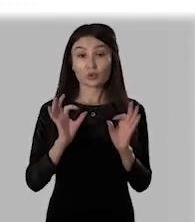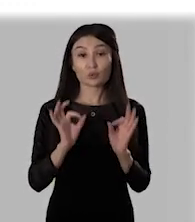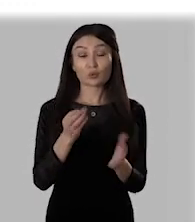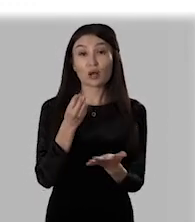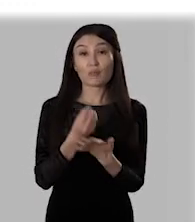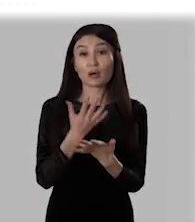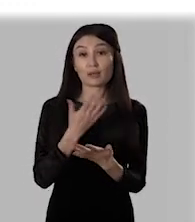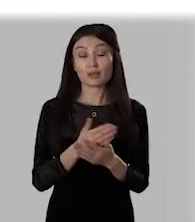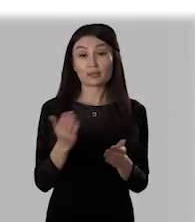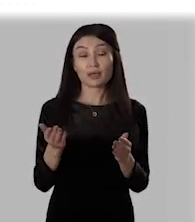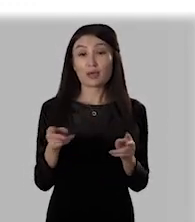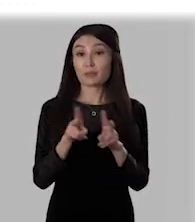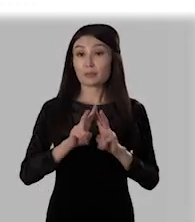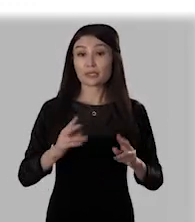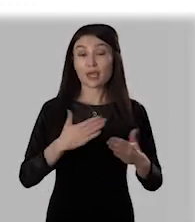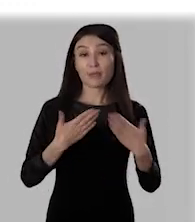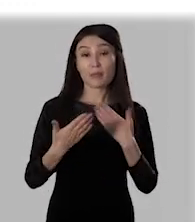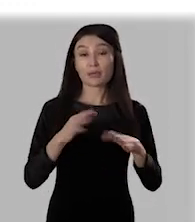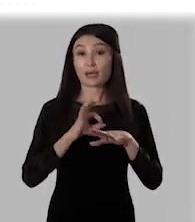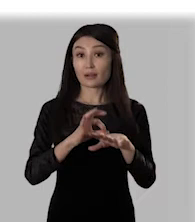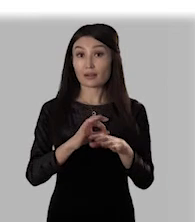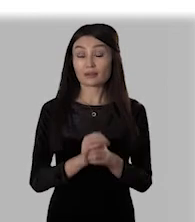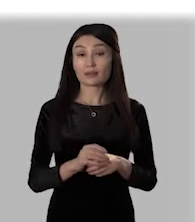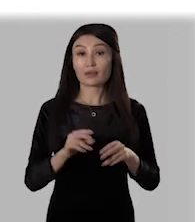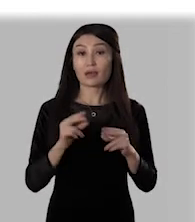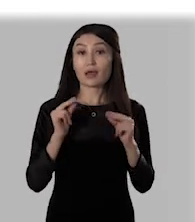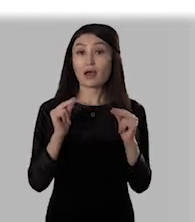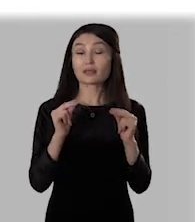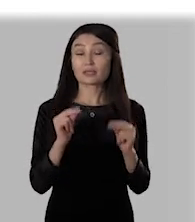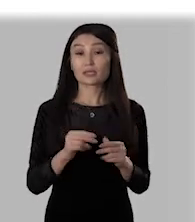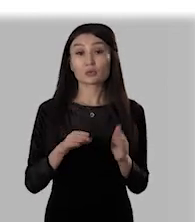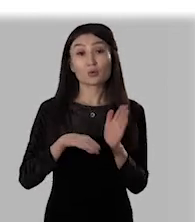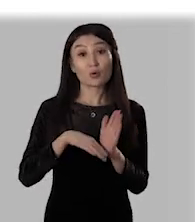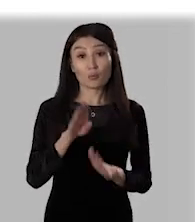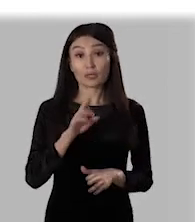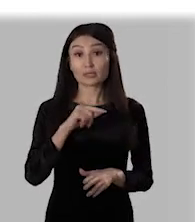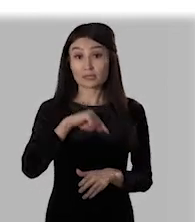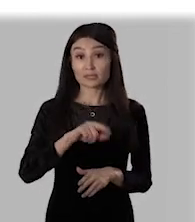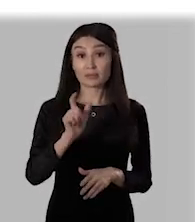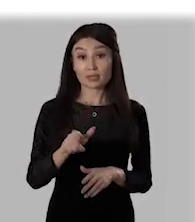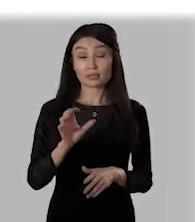баалайт, бирдей мамиле кылат. Адилеттүүлүк мыкты сапатпы?